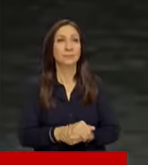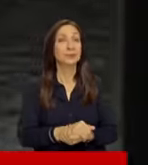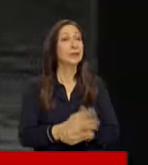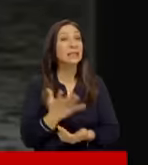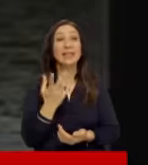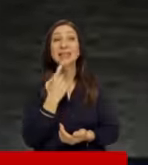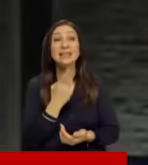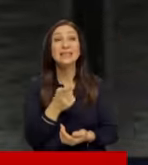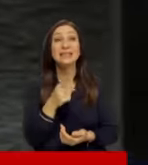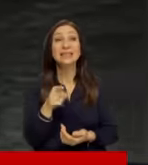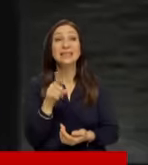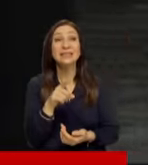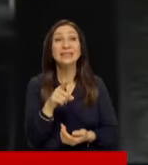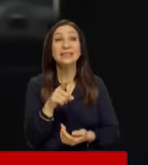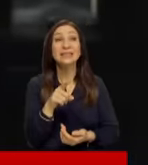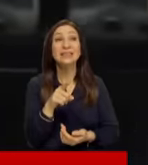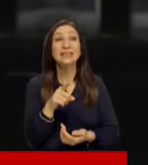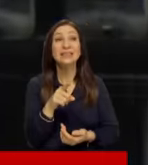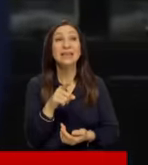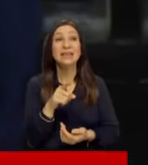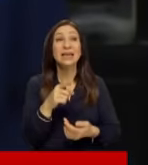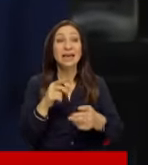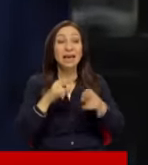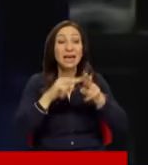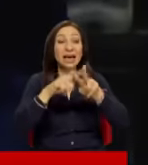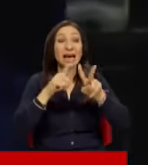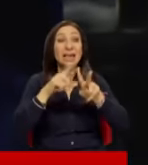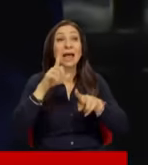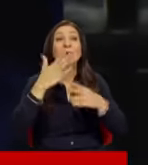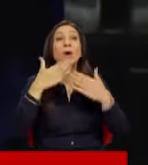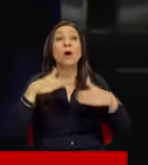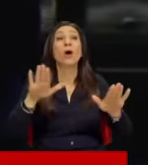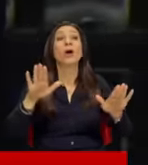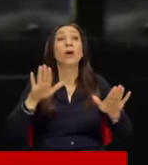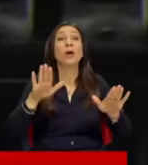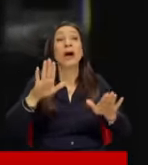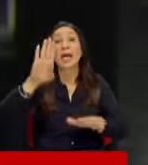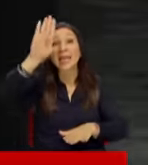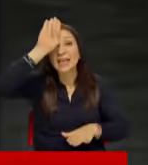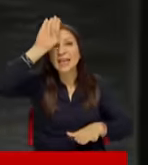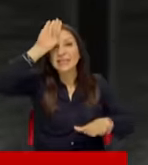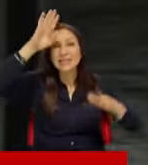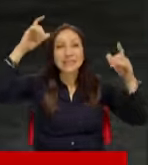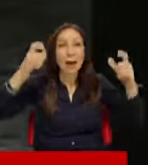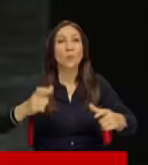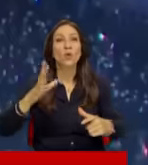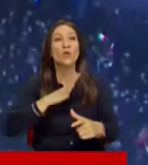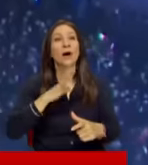Ne dediniz? Kanal yok, kanal yok. İstanbul